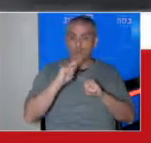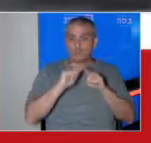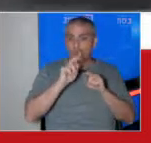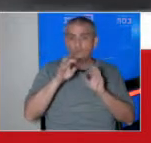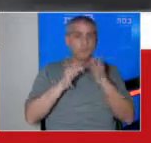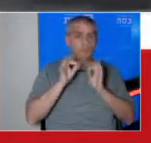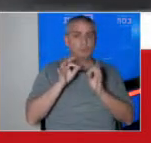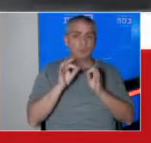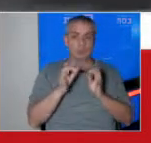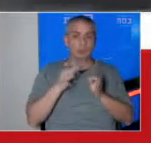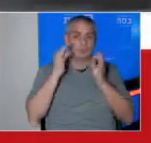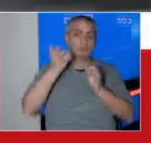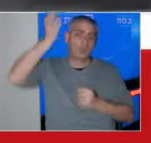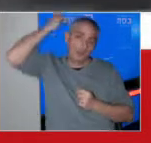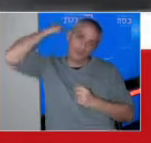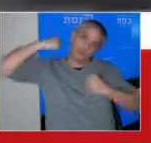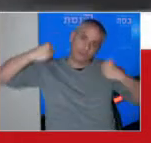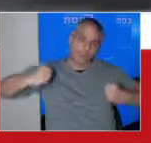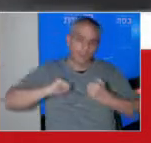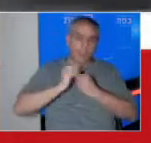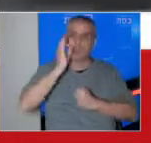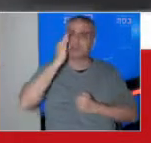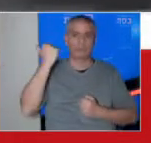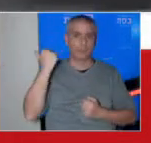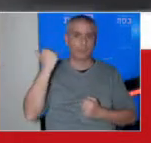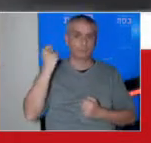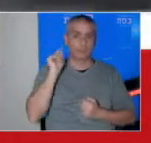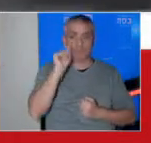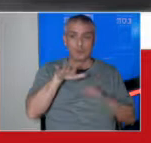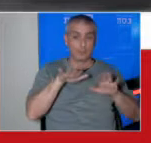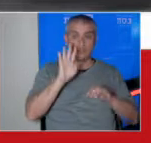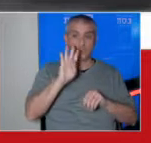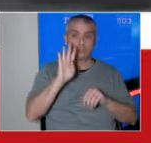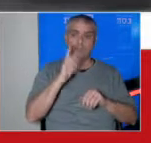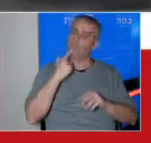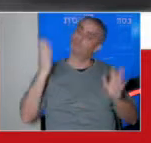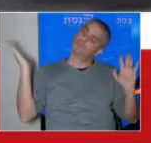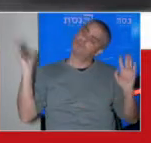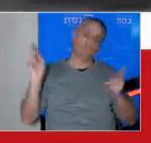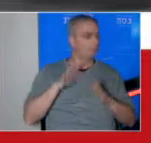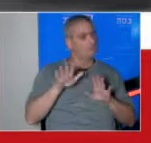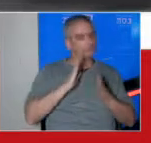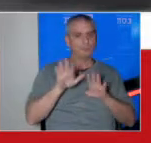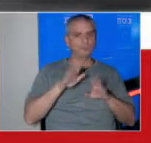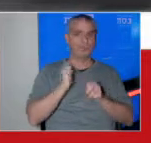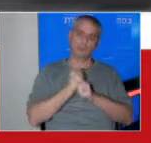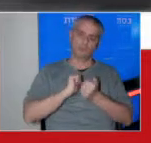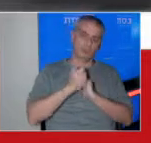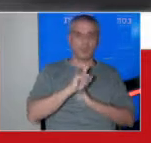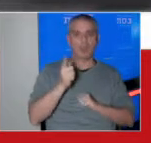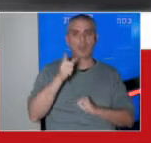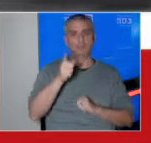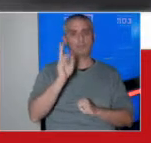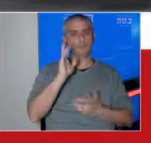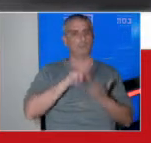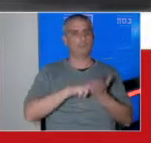סוגיות משפטיות שנדחו עוד מימי שרון, או מימי יהוד ברק אפילו, כשהם הגיעו לממשלת נתניהו, אמרו, לא משנה מה הממשלות הקודמות עשו או לא עשו, אתם